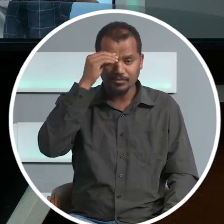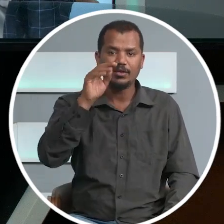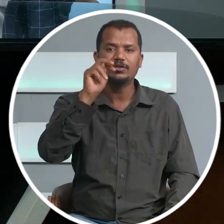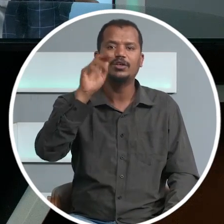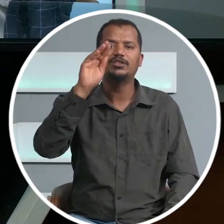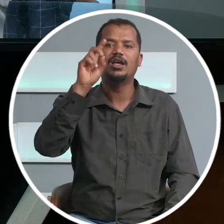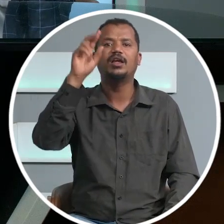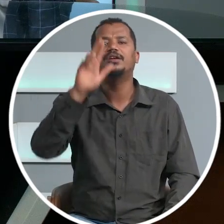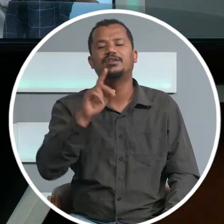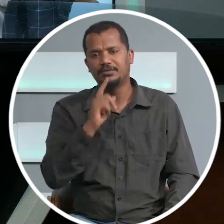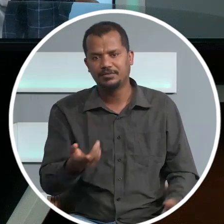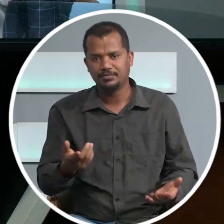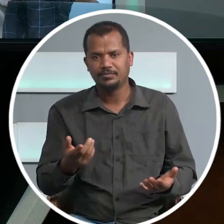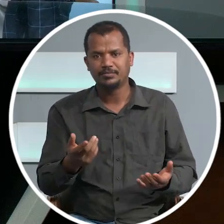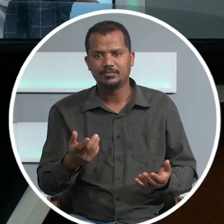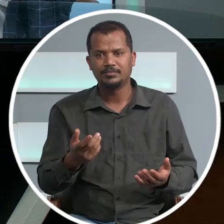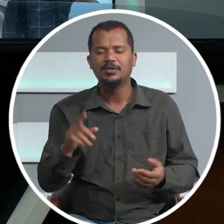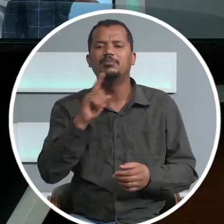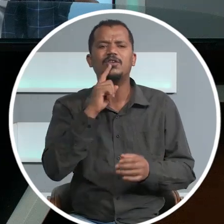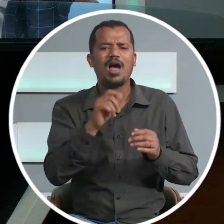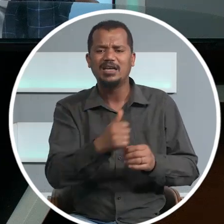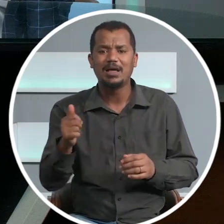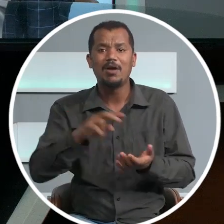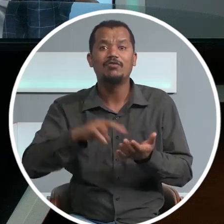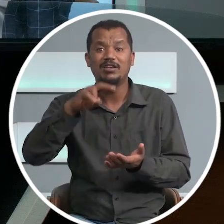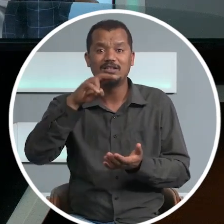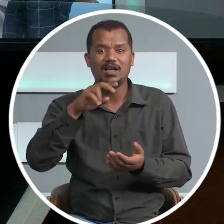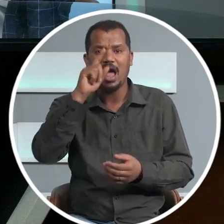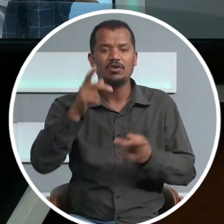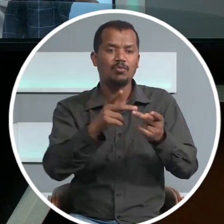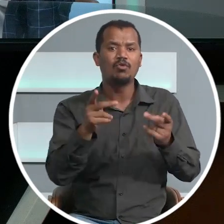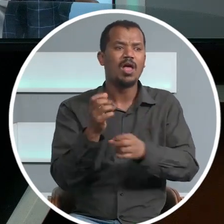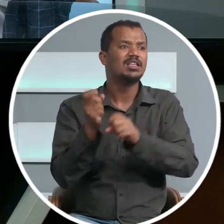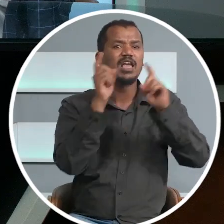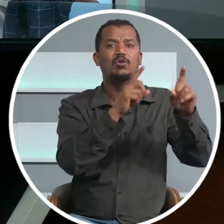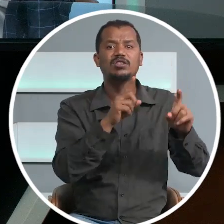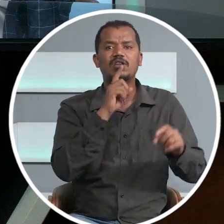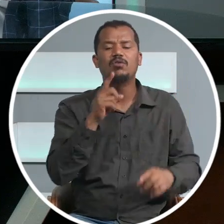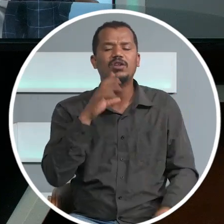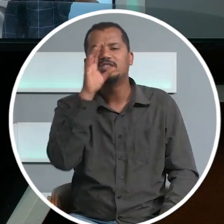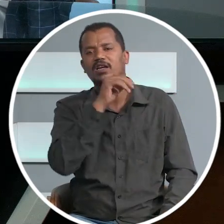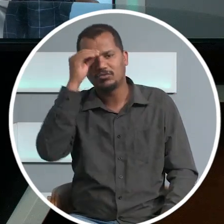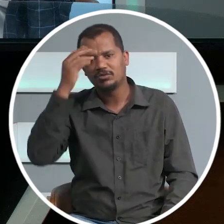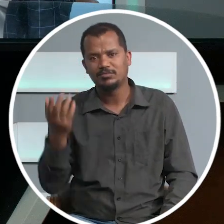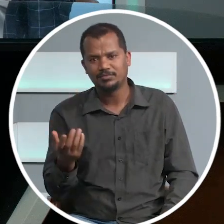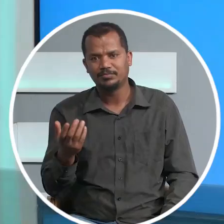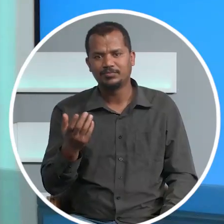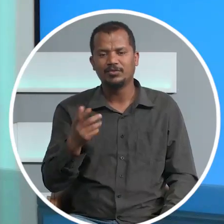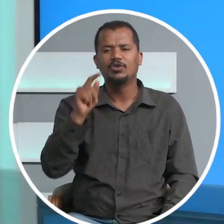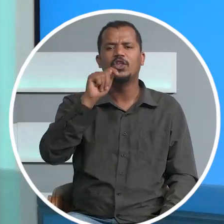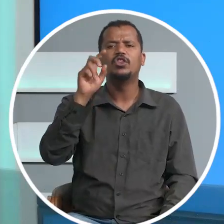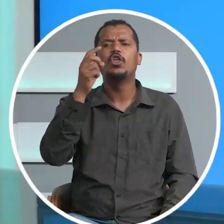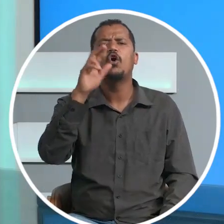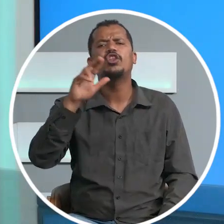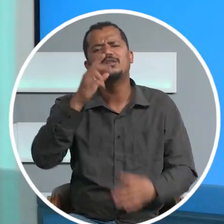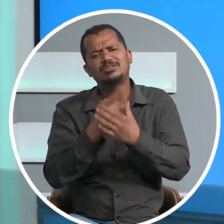ነበሩ እዛም አልወሰድም ምን ነው ቢያሳዩ አዲስ አበባ ዩኒቨርሲቲ አንድ ቦታ ሳይወስደን ነው የጨረስነው ያንን አመት ቲዮሪውን